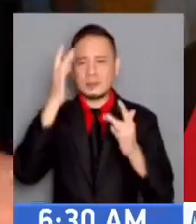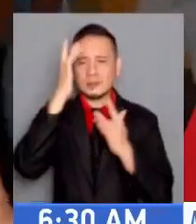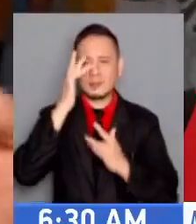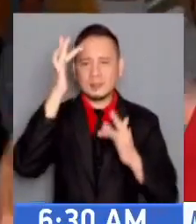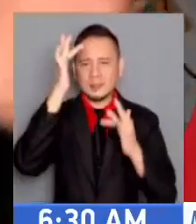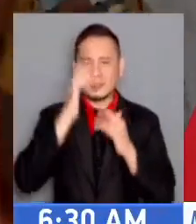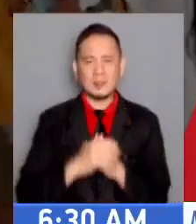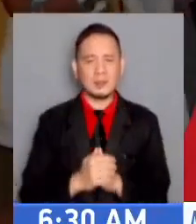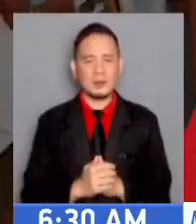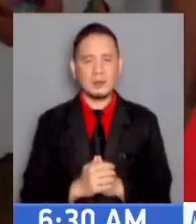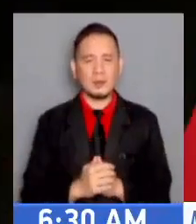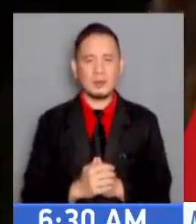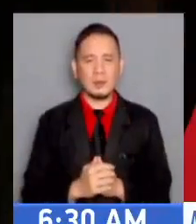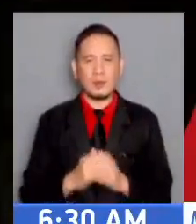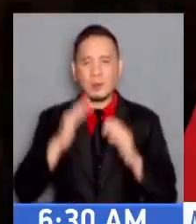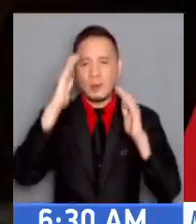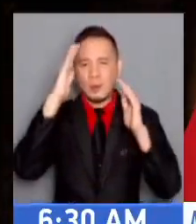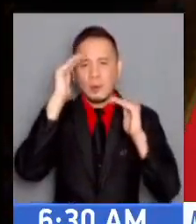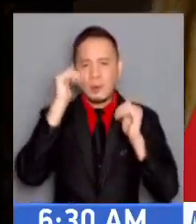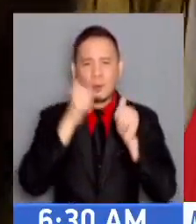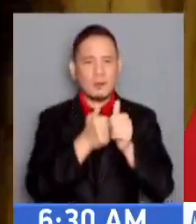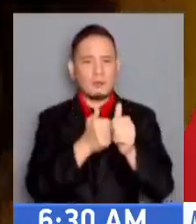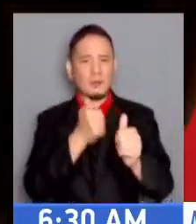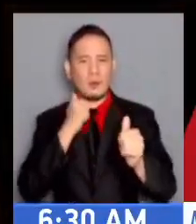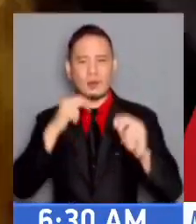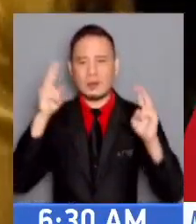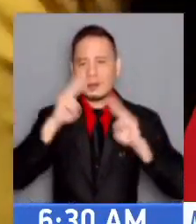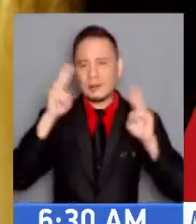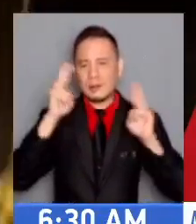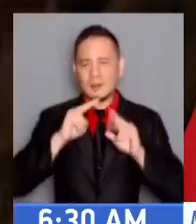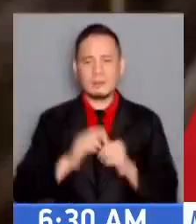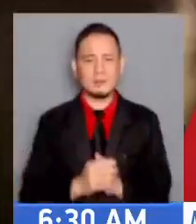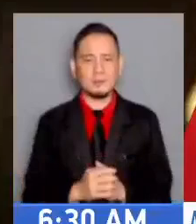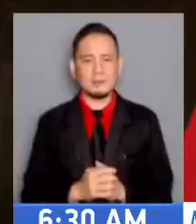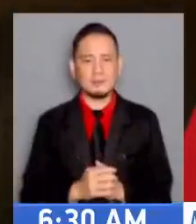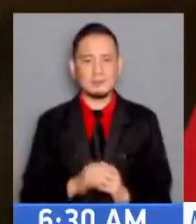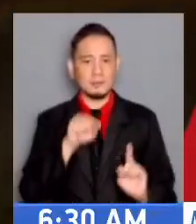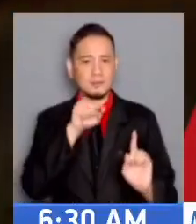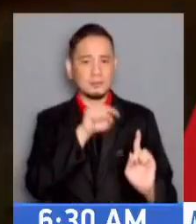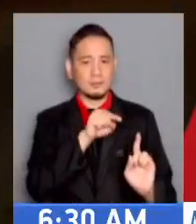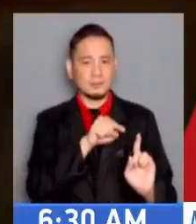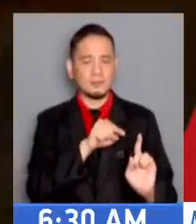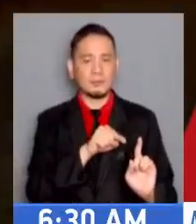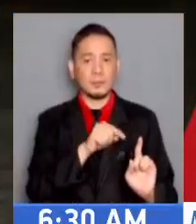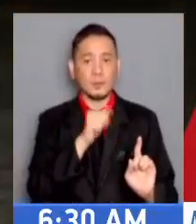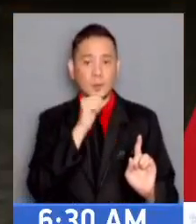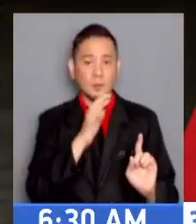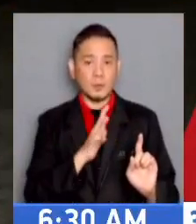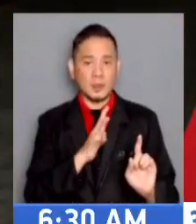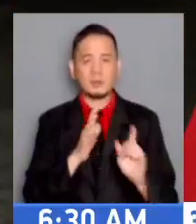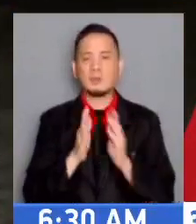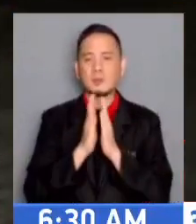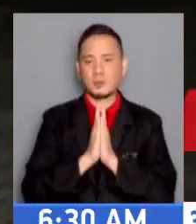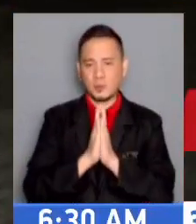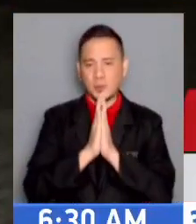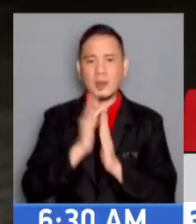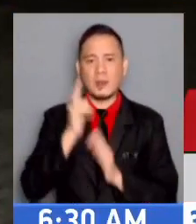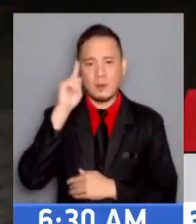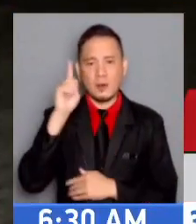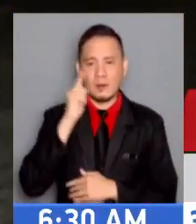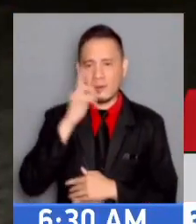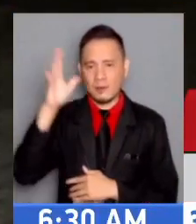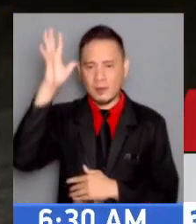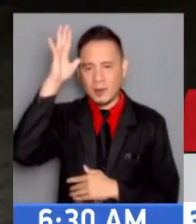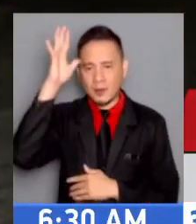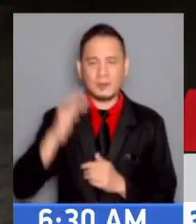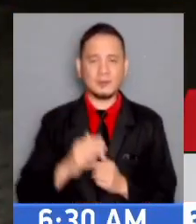sa mga aksidente o ano. Si Jenny naman, hindi sa sarili kundi para sa magulang ang kahilingan. Sana mawala